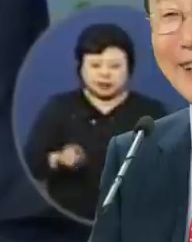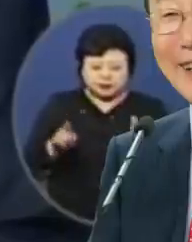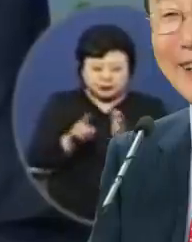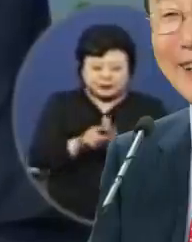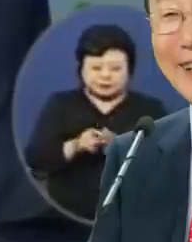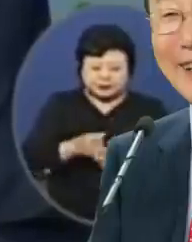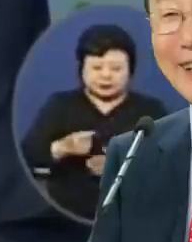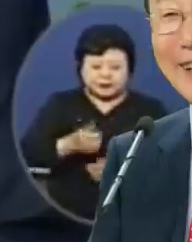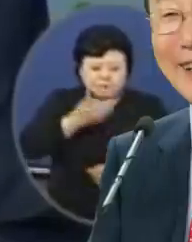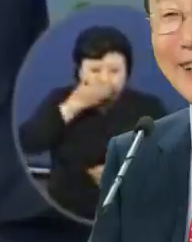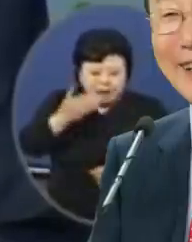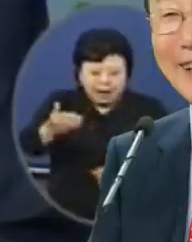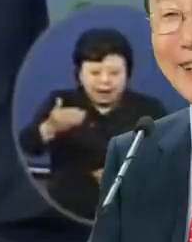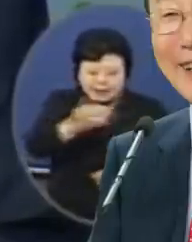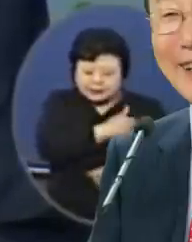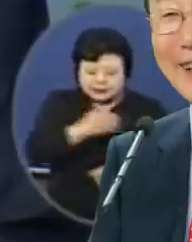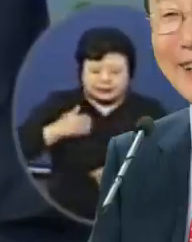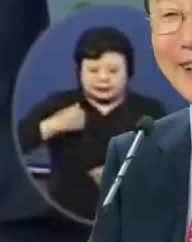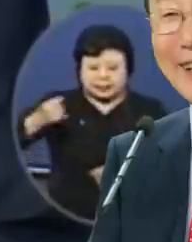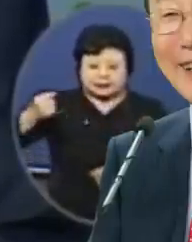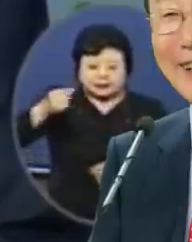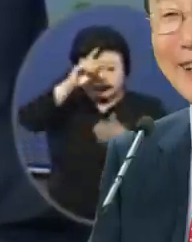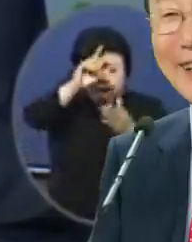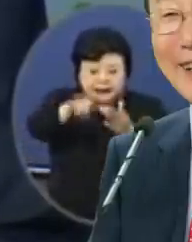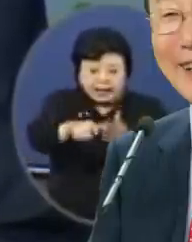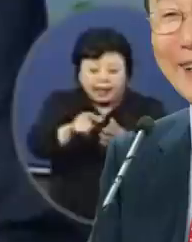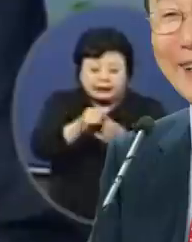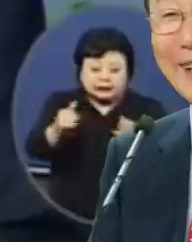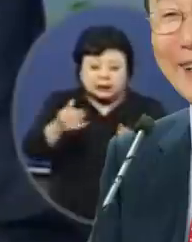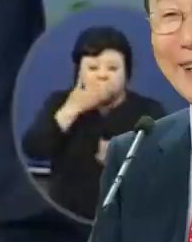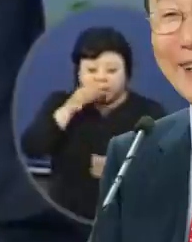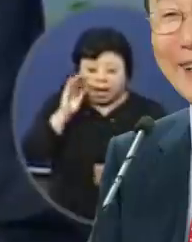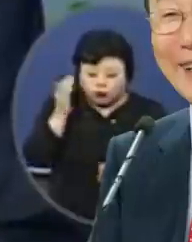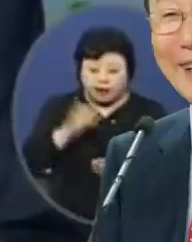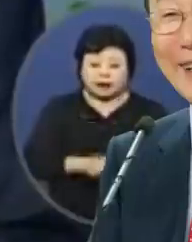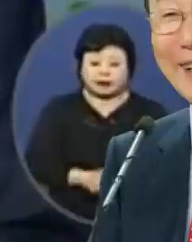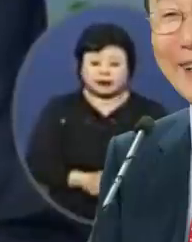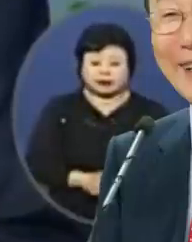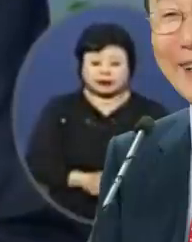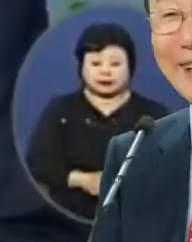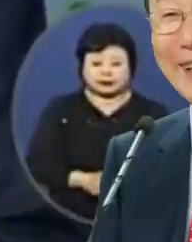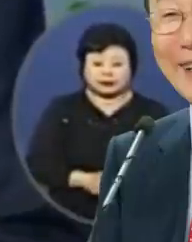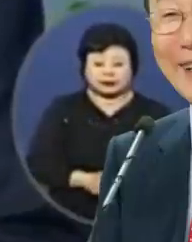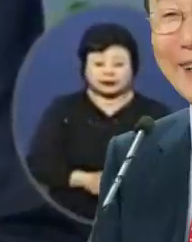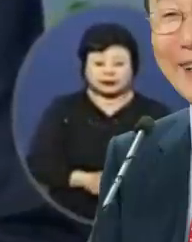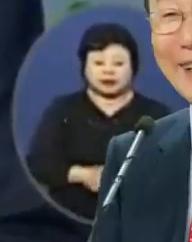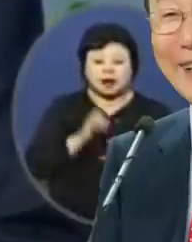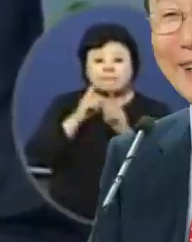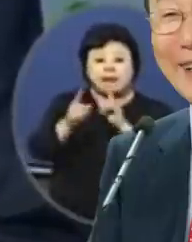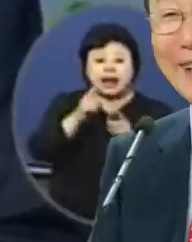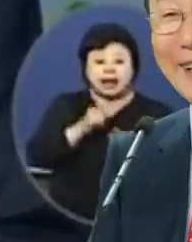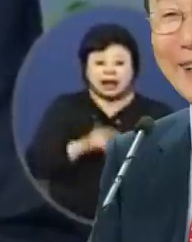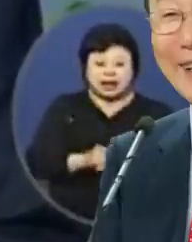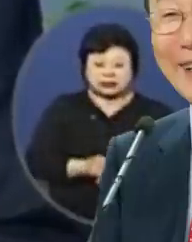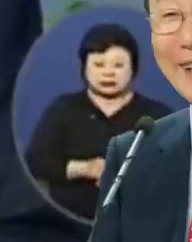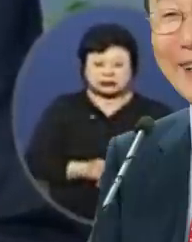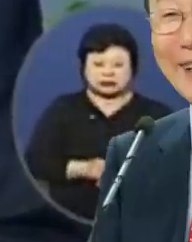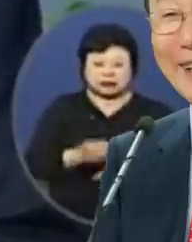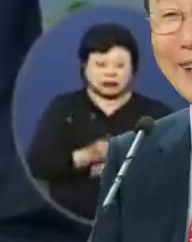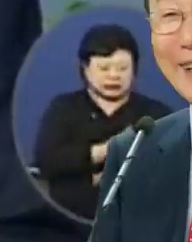가지고 할 수 있다는 자신을 가지고 나가면 그 사람 할 수 있게 되는 것입니다. 그리고 말을 하는 사람